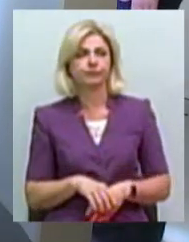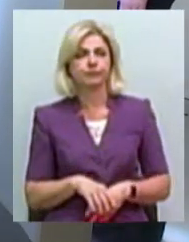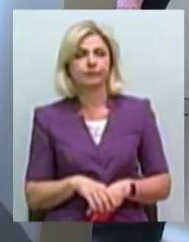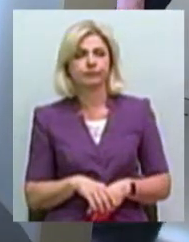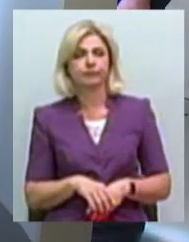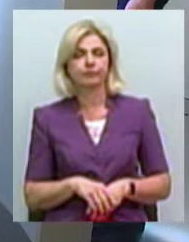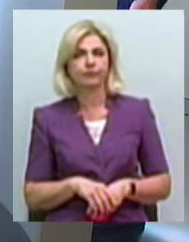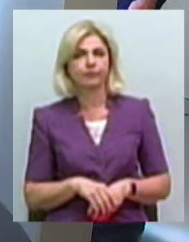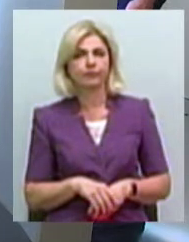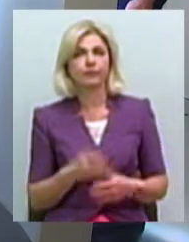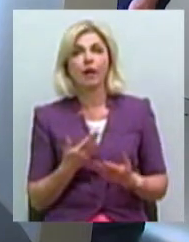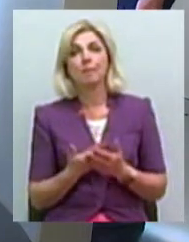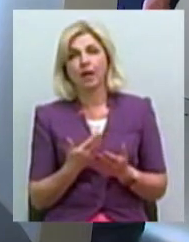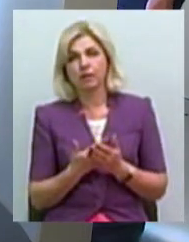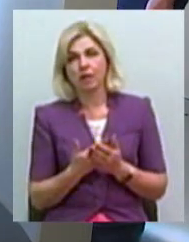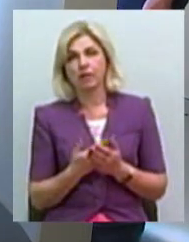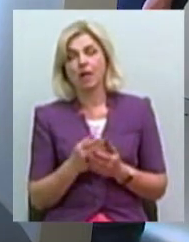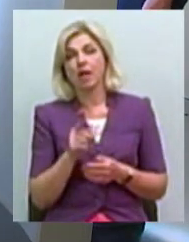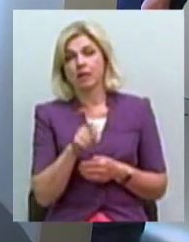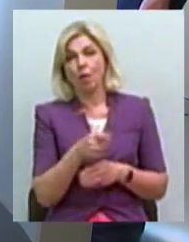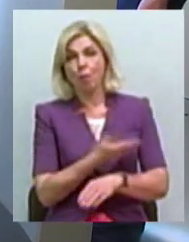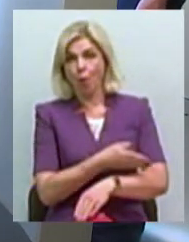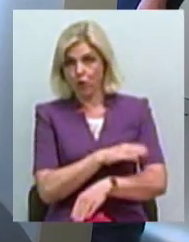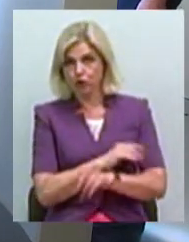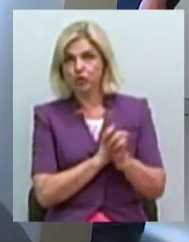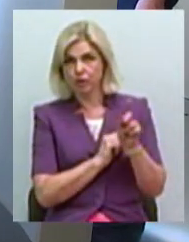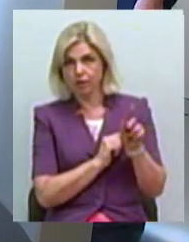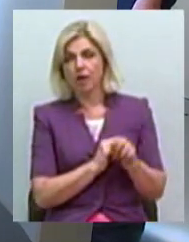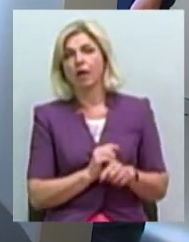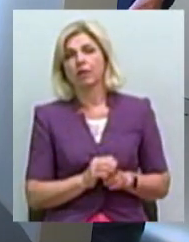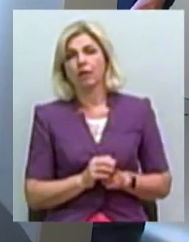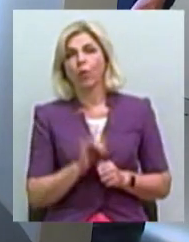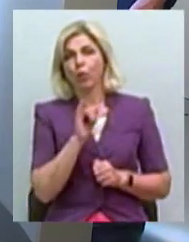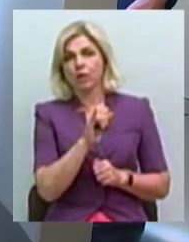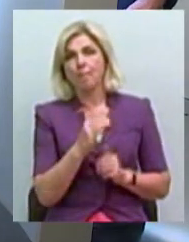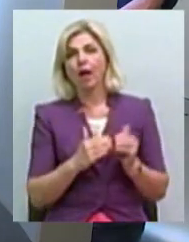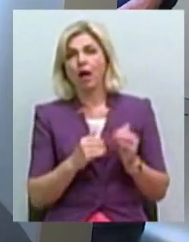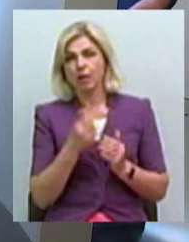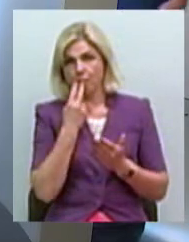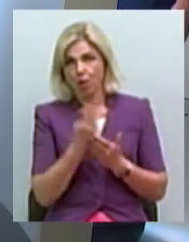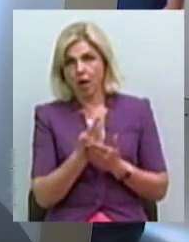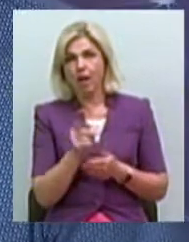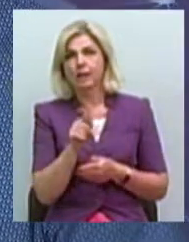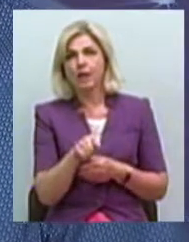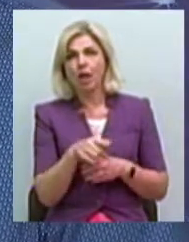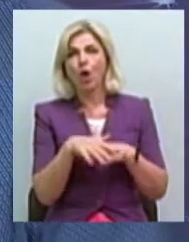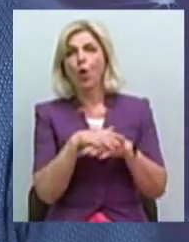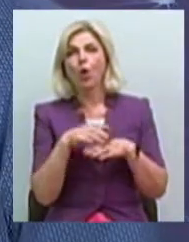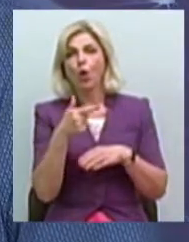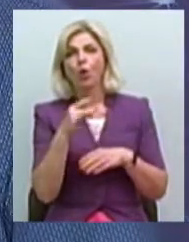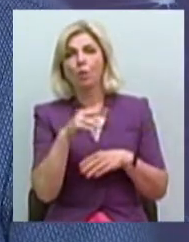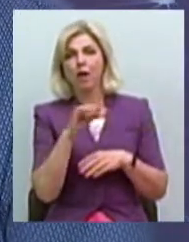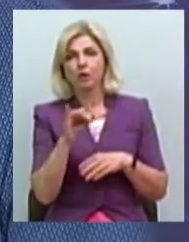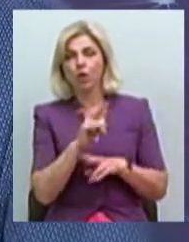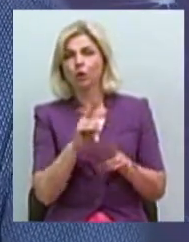немає. Наприклад, той самий Польщі, то в них практика показала, ті громади, які